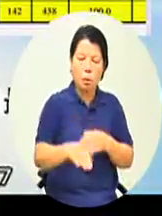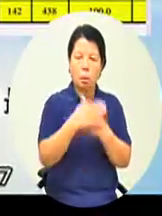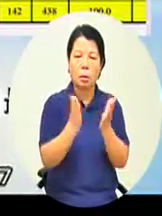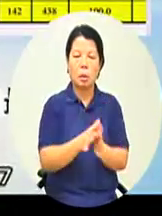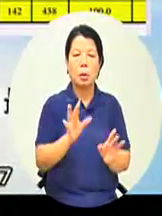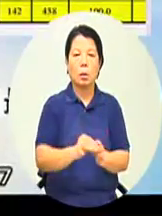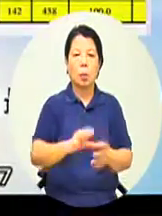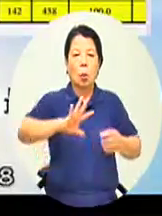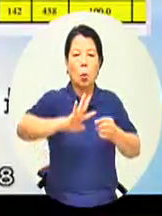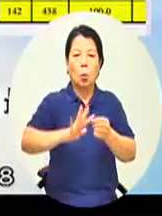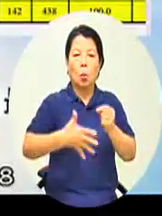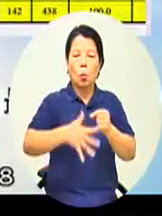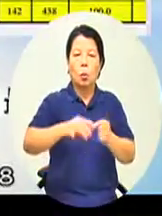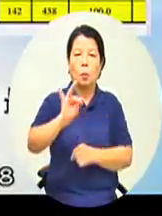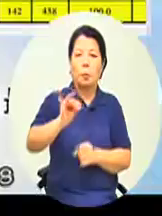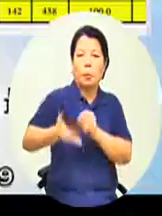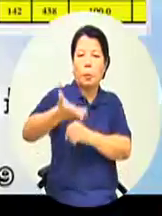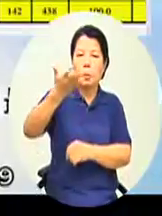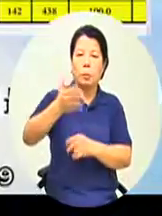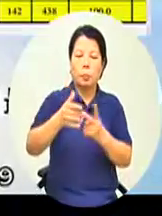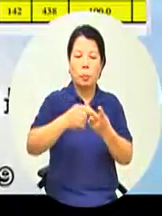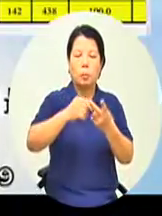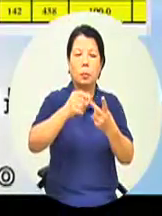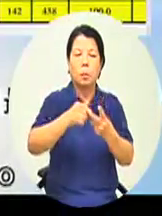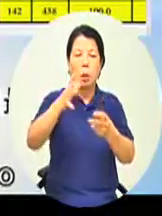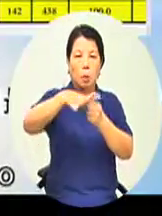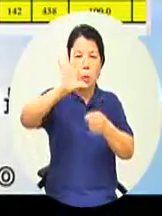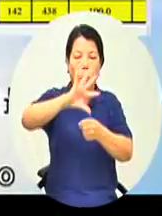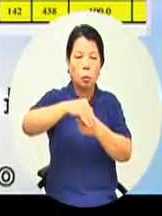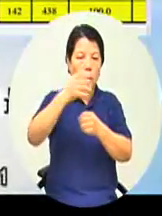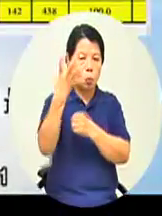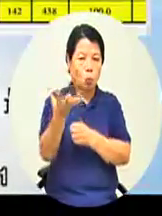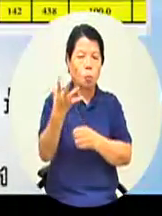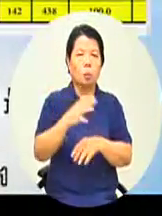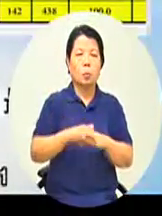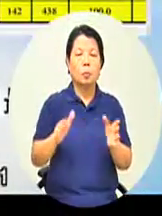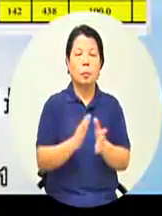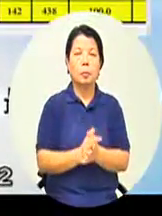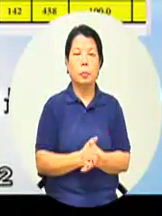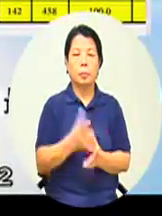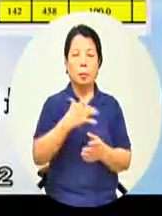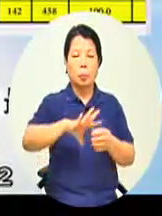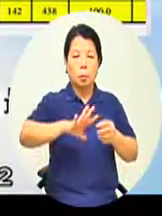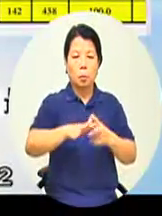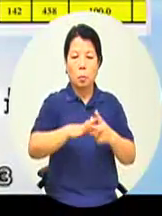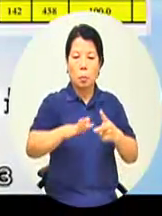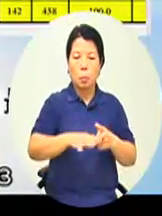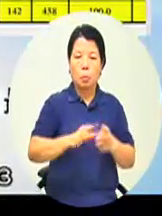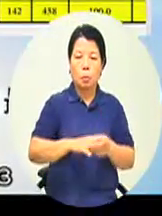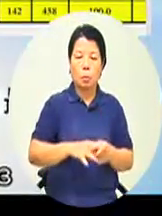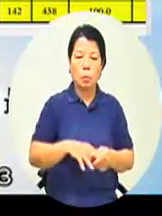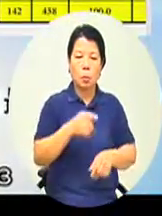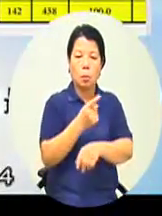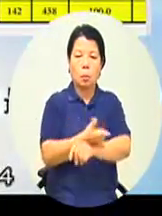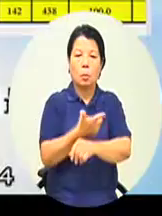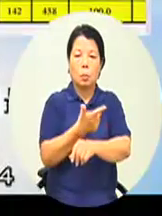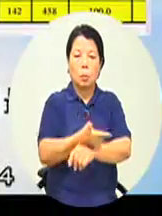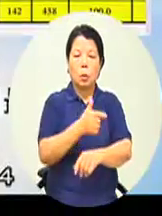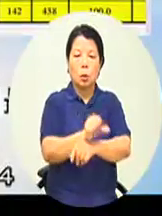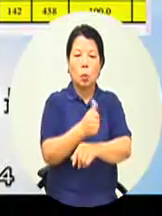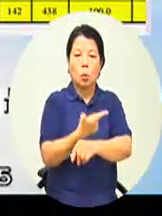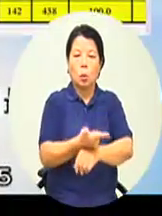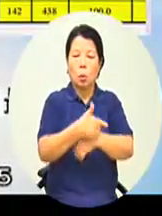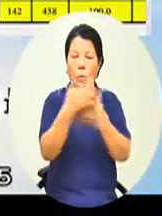百位数，那高中的数字就更多。我们可以看到，其实是从国小的高年级、国中的时候开始萌